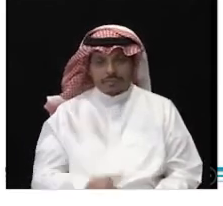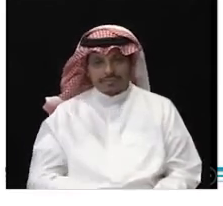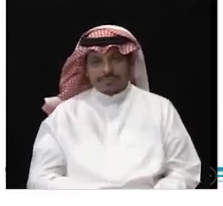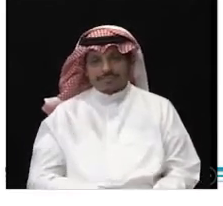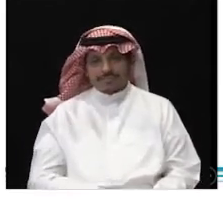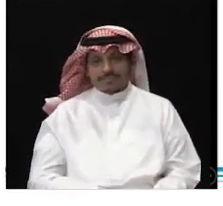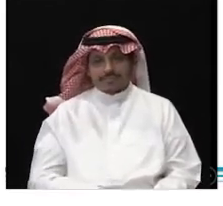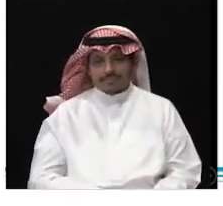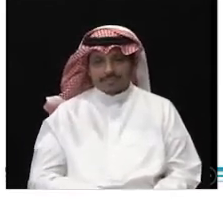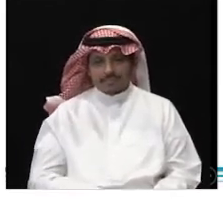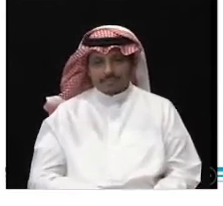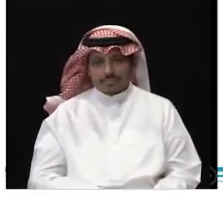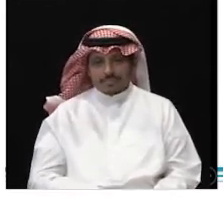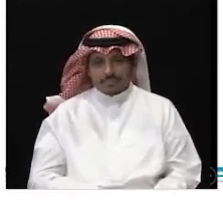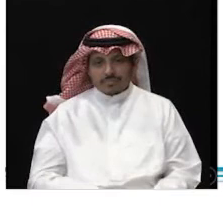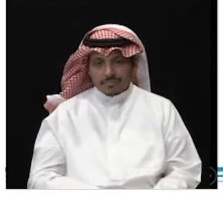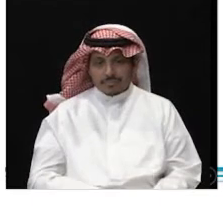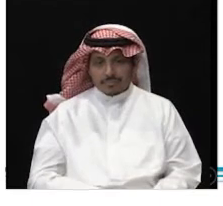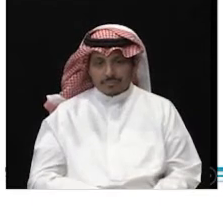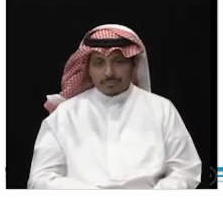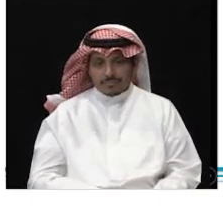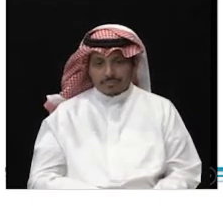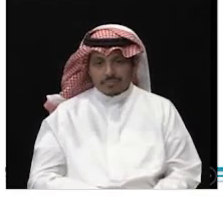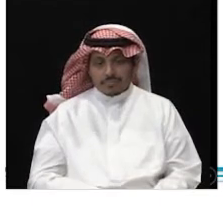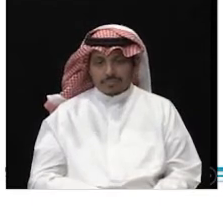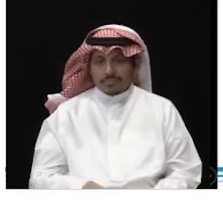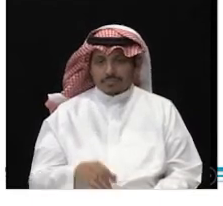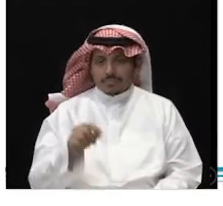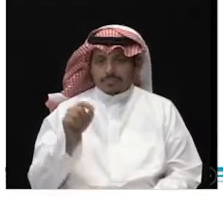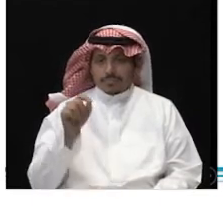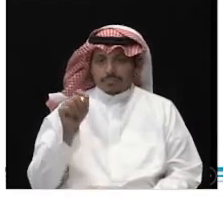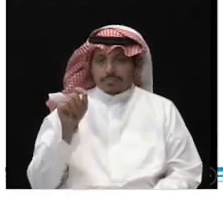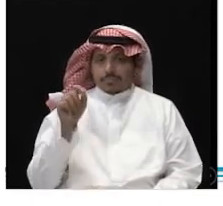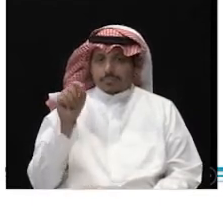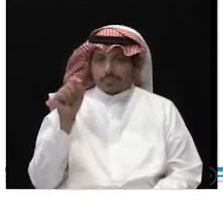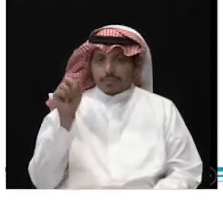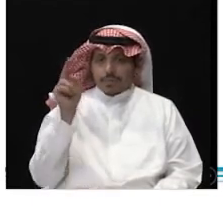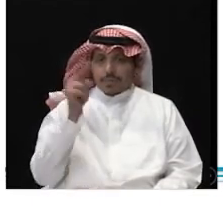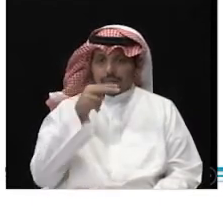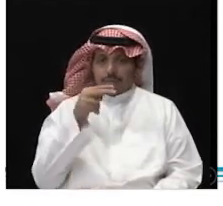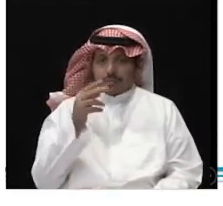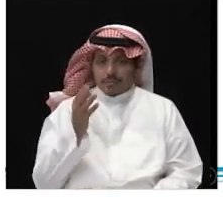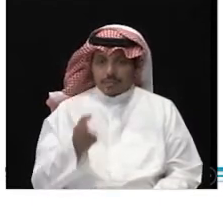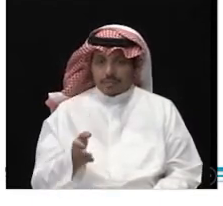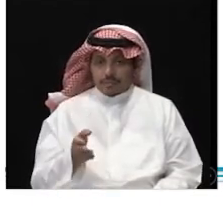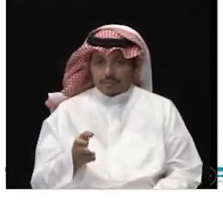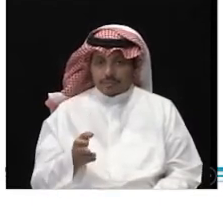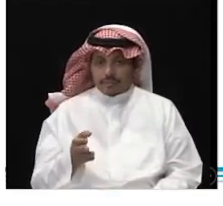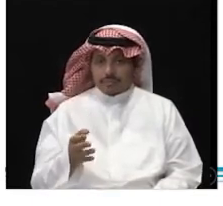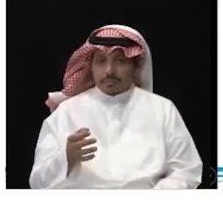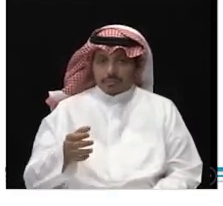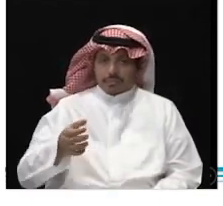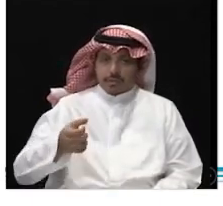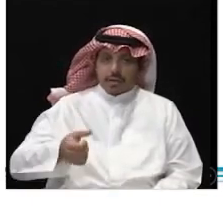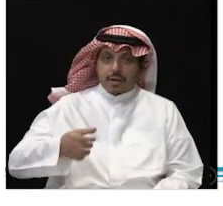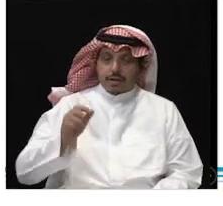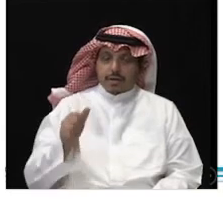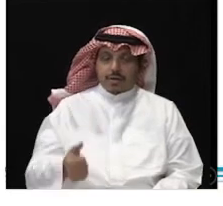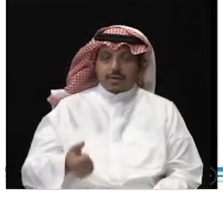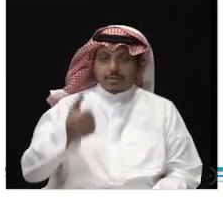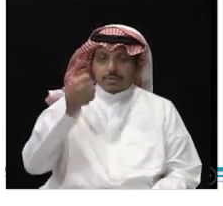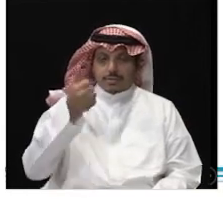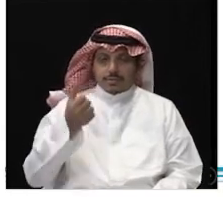جميل، أحيانا التنوين، تنوين الفتح يحتاج إلى هذه العصا ليتكي عليها،